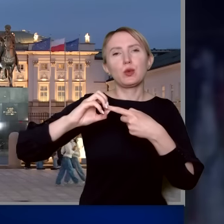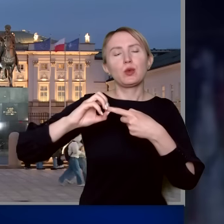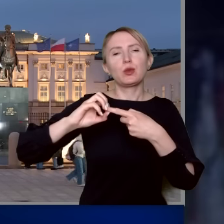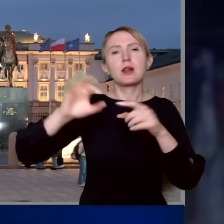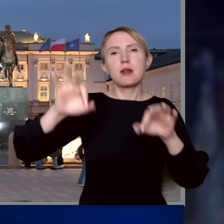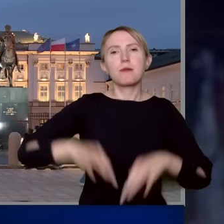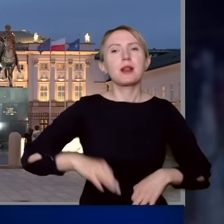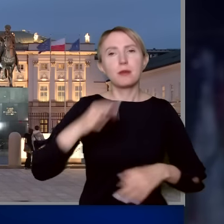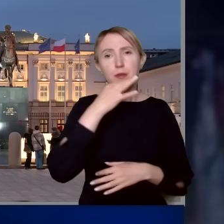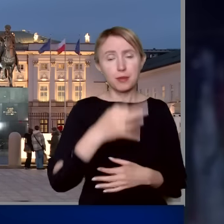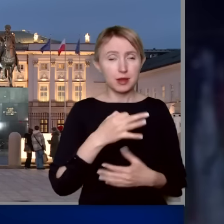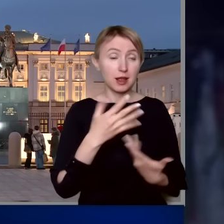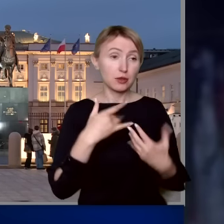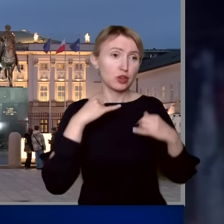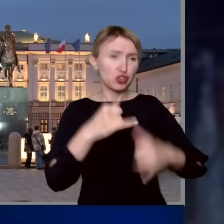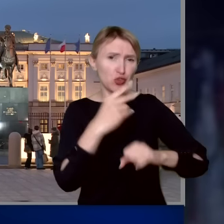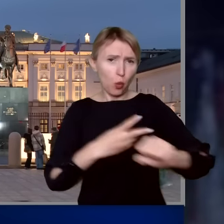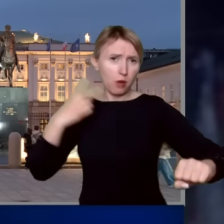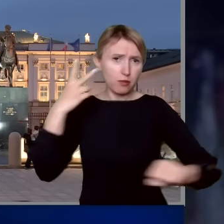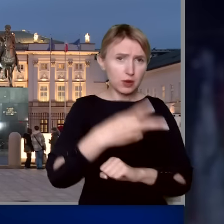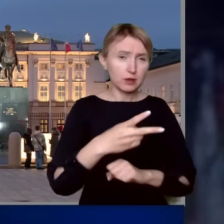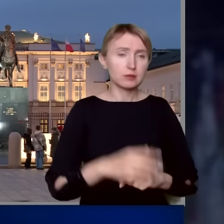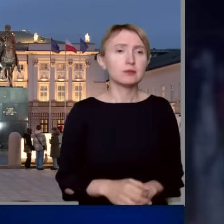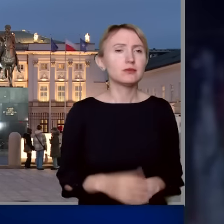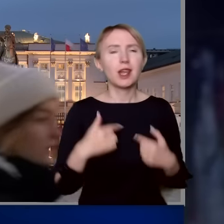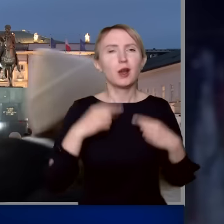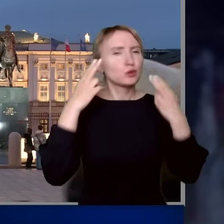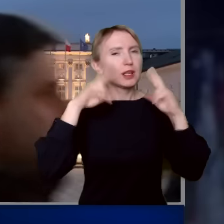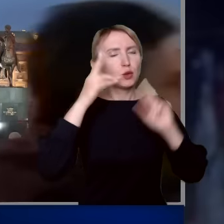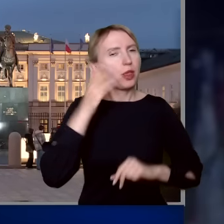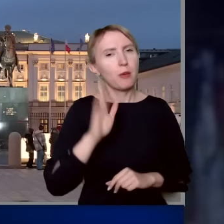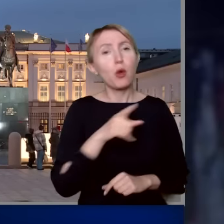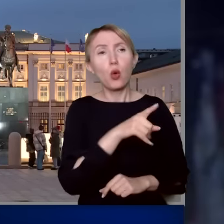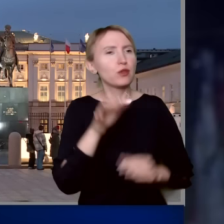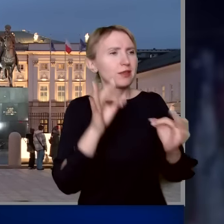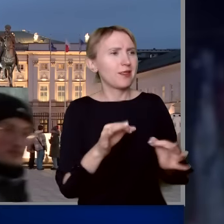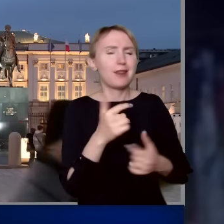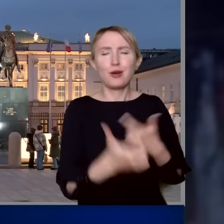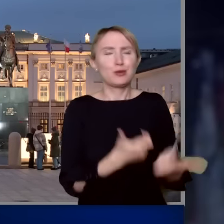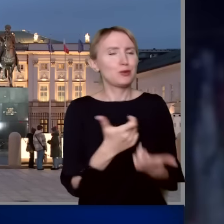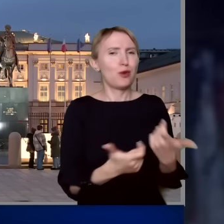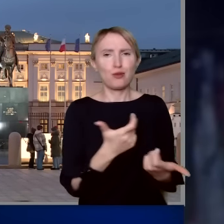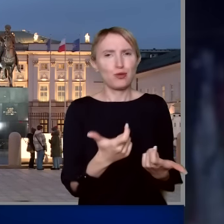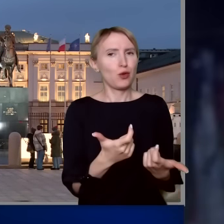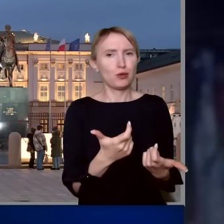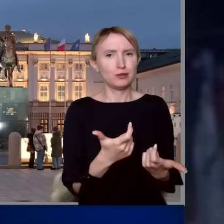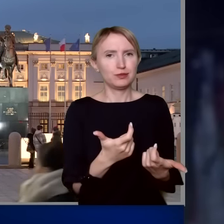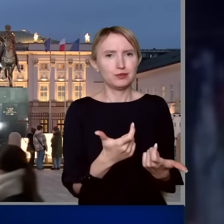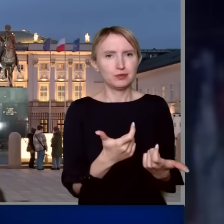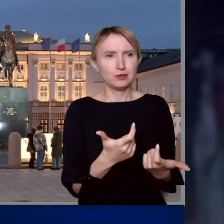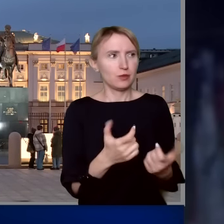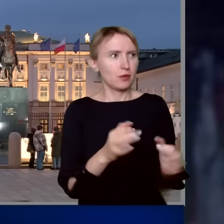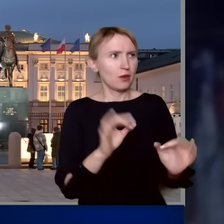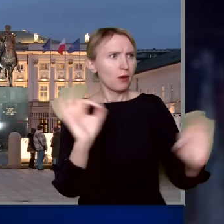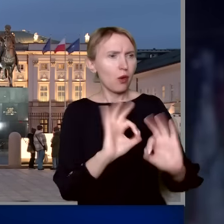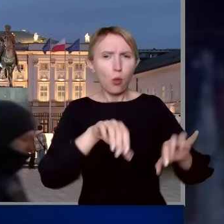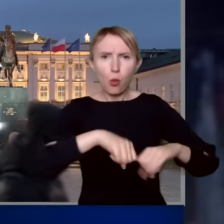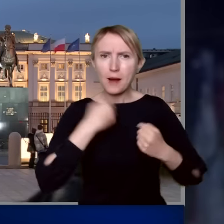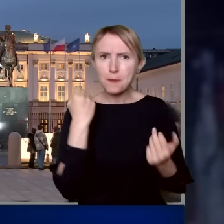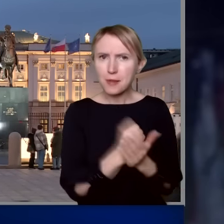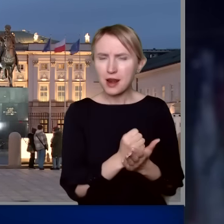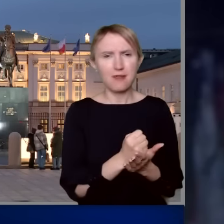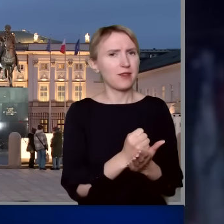rozwiązanie siłowe. Mnie już nic nie zaskoczy. To, co oni w tej chwili wyprawiają z ordynarnym pogwałceniem prawa, jakichkolwiek